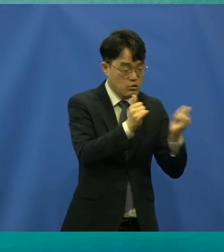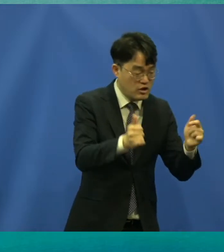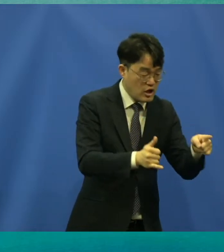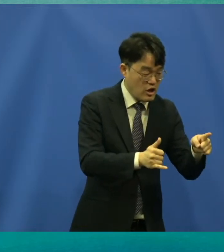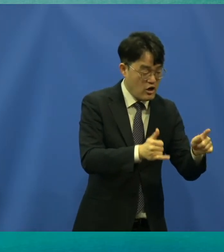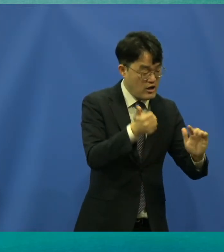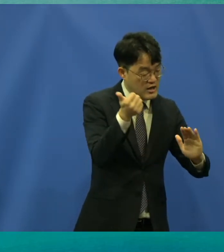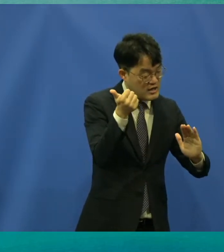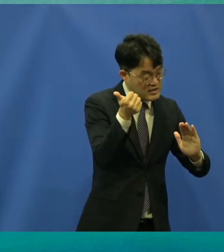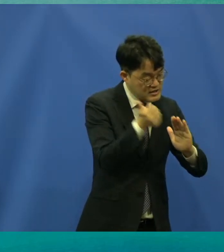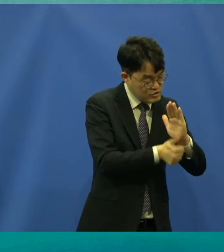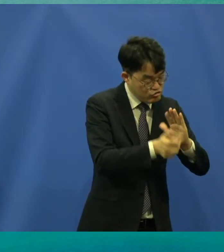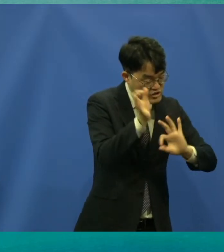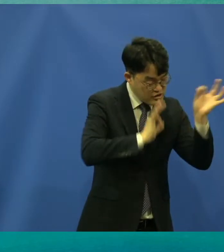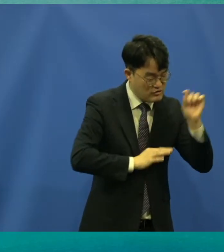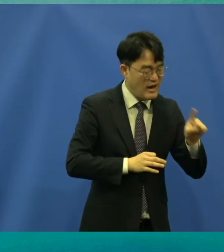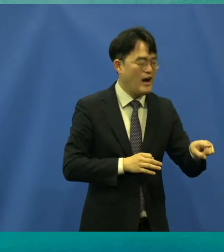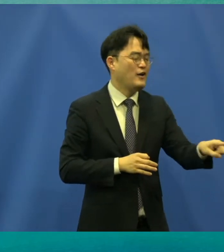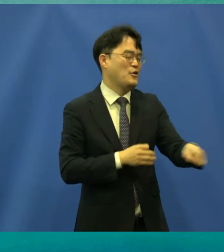용서가 아니죠.